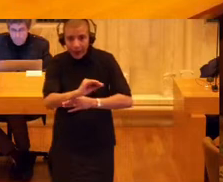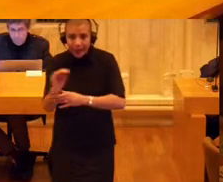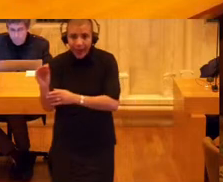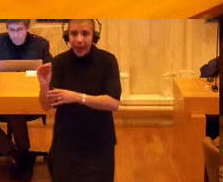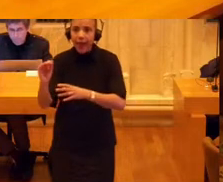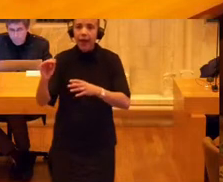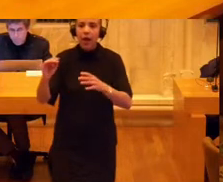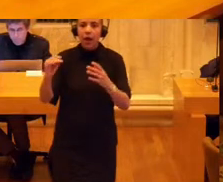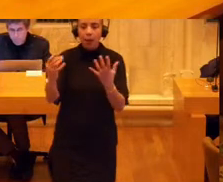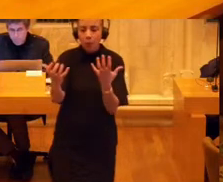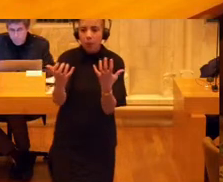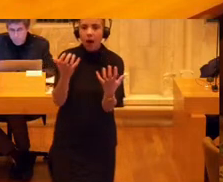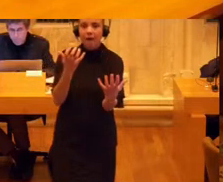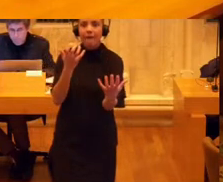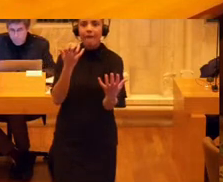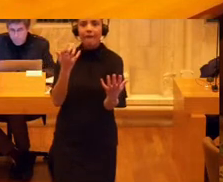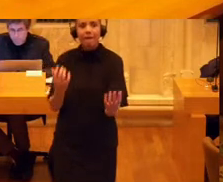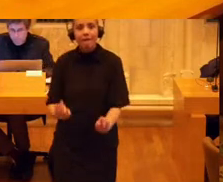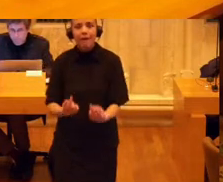mandat.